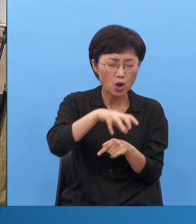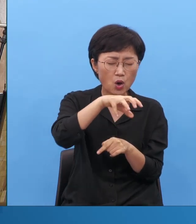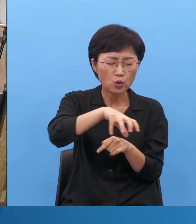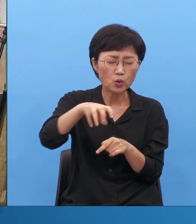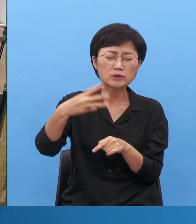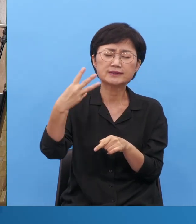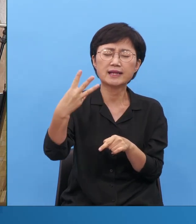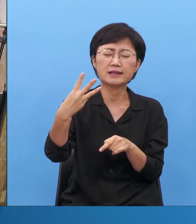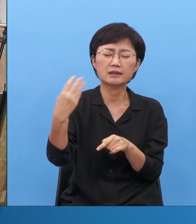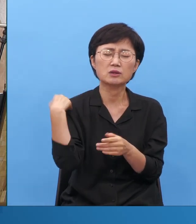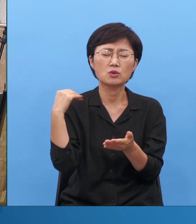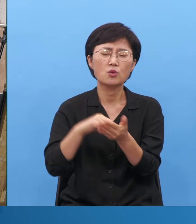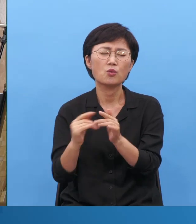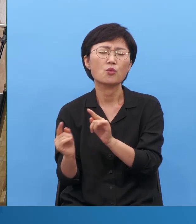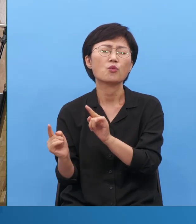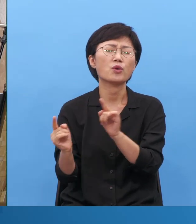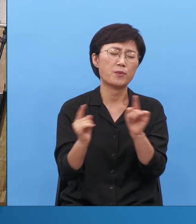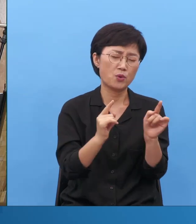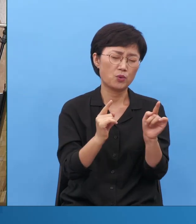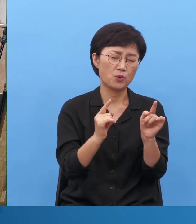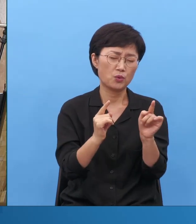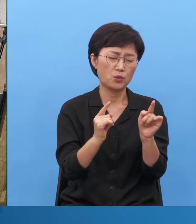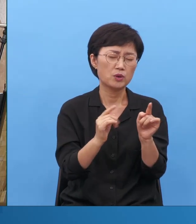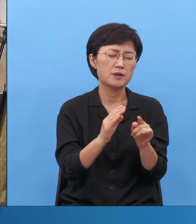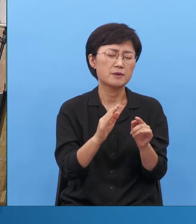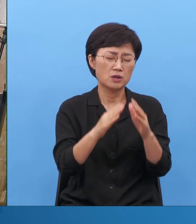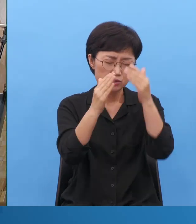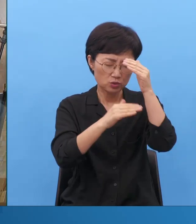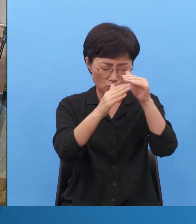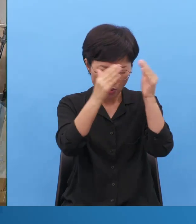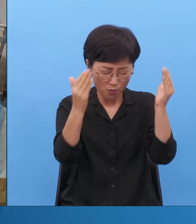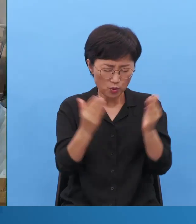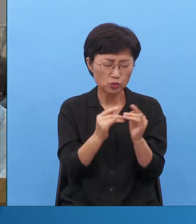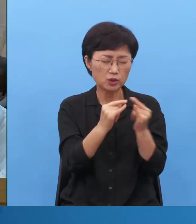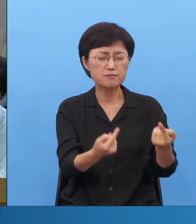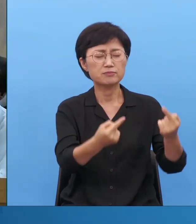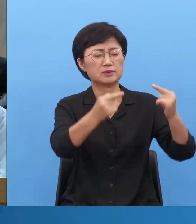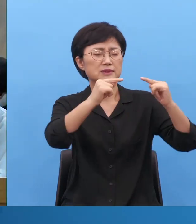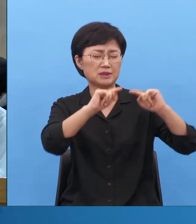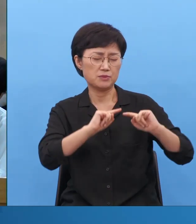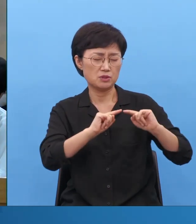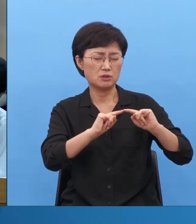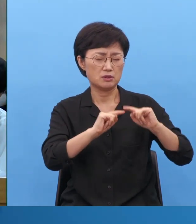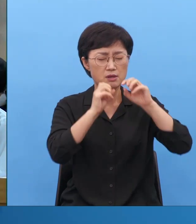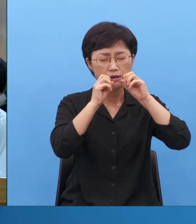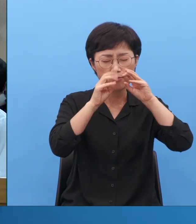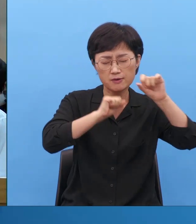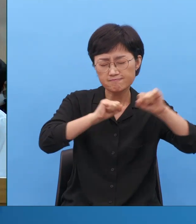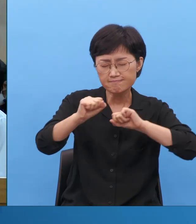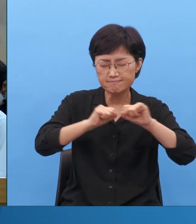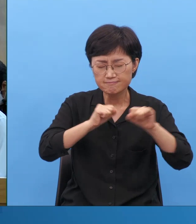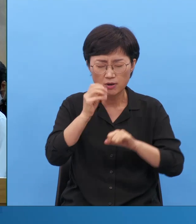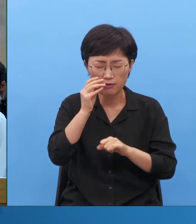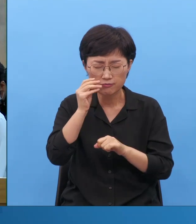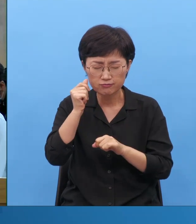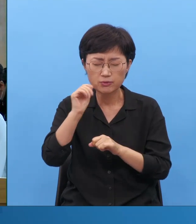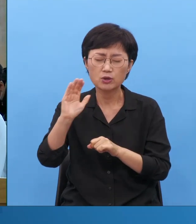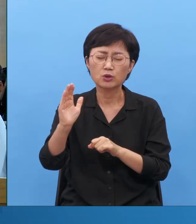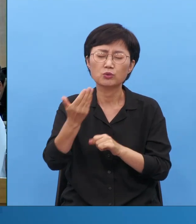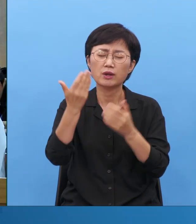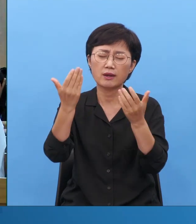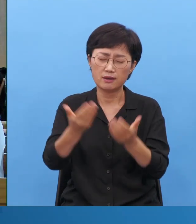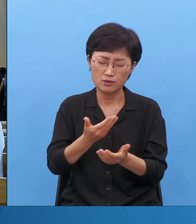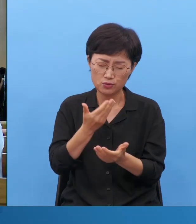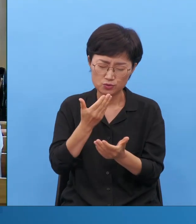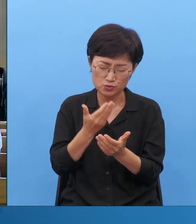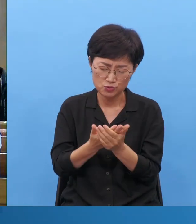캠프가 되게 역사하여 주옵소서. We especially pray for the upcoming Emmanuel Evangelism Camp Church, Emmanuel Church Evangelism Camp held under the theme of the